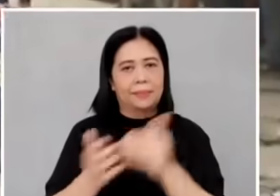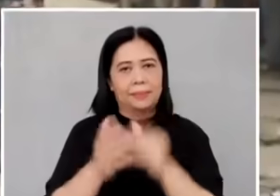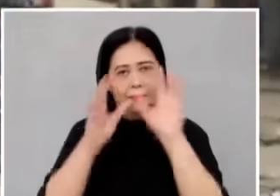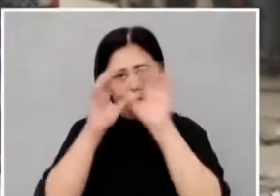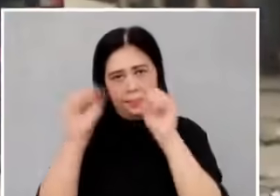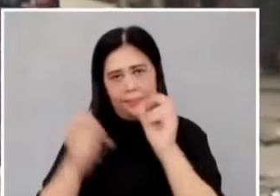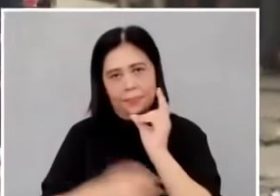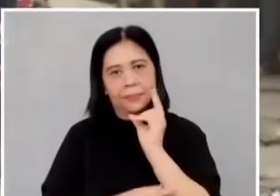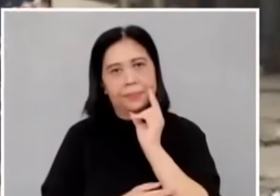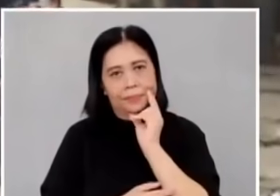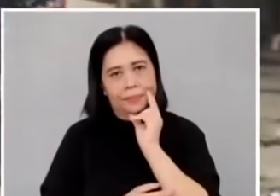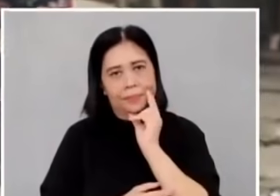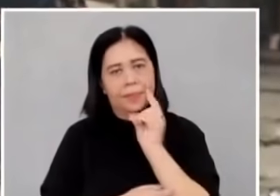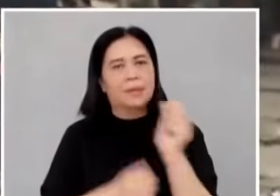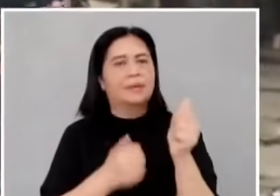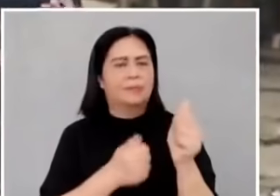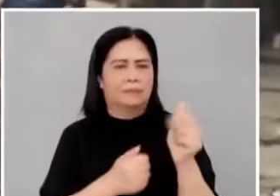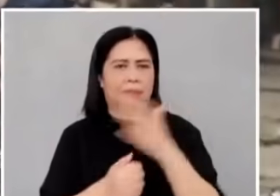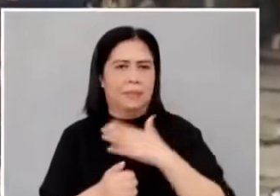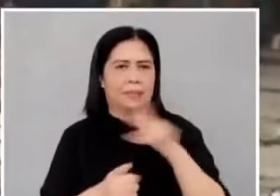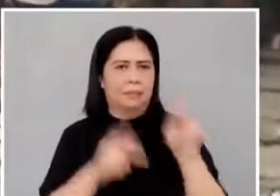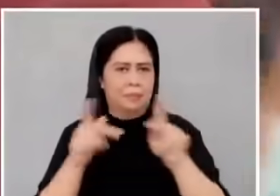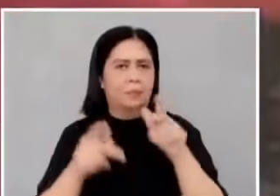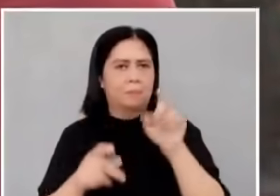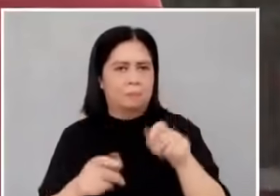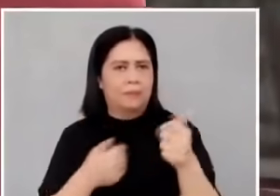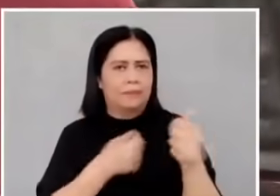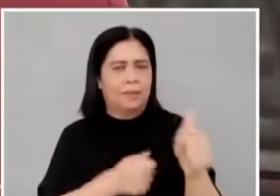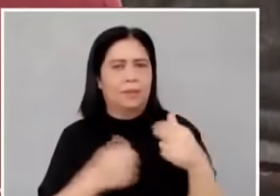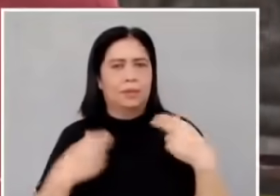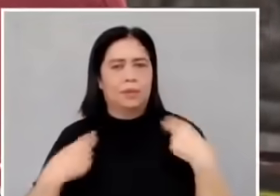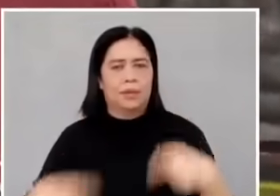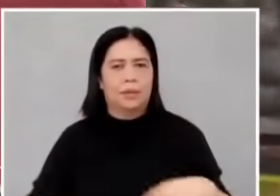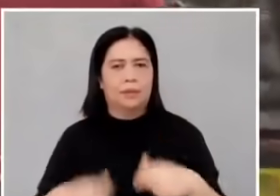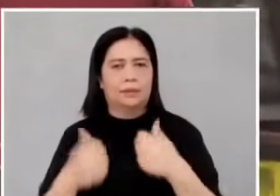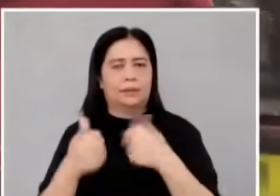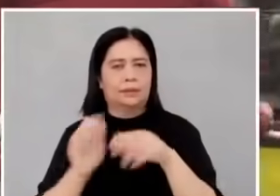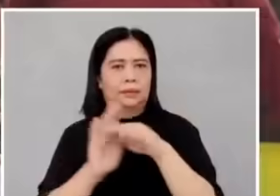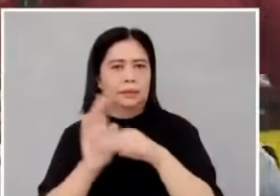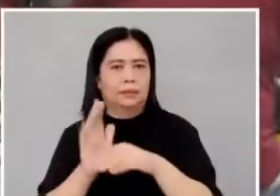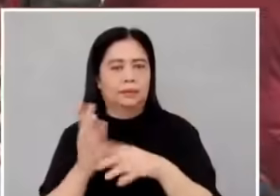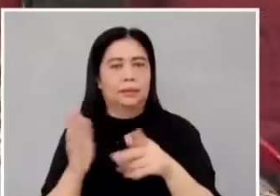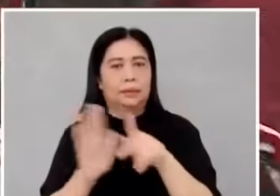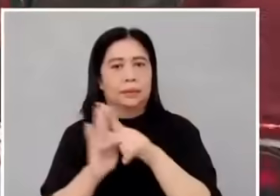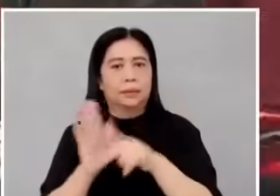Duterte, sumunod ang publiko sa minimum health standards para mapigilan ang patuloy na